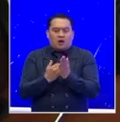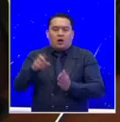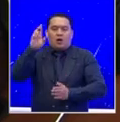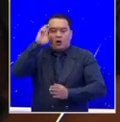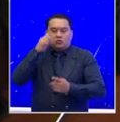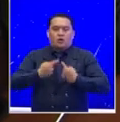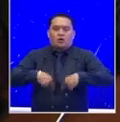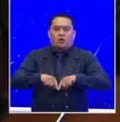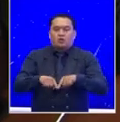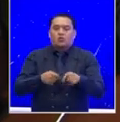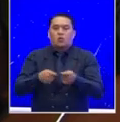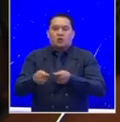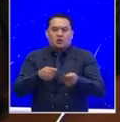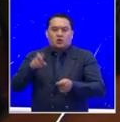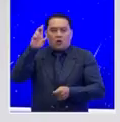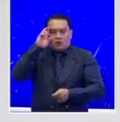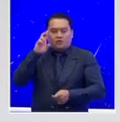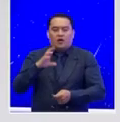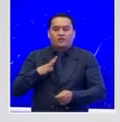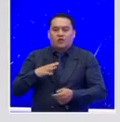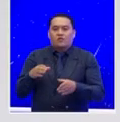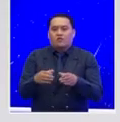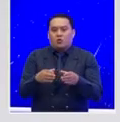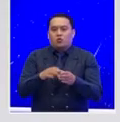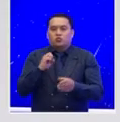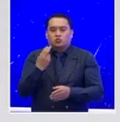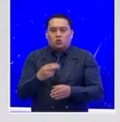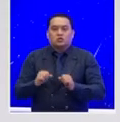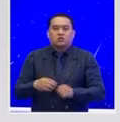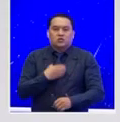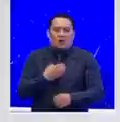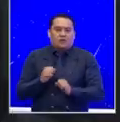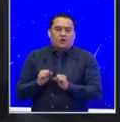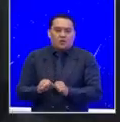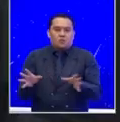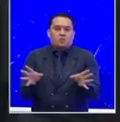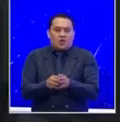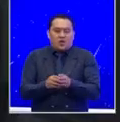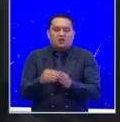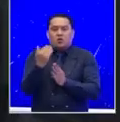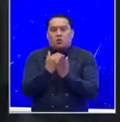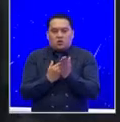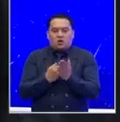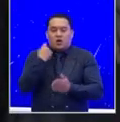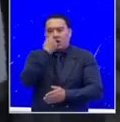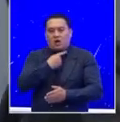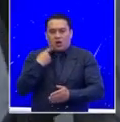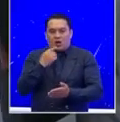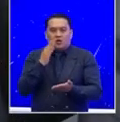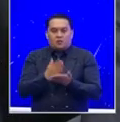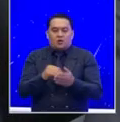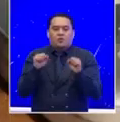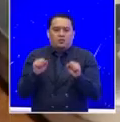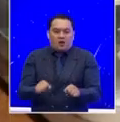государственная корпорация правительства для граждан и государственный фонд социального страхования. Вместе с тем, расширение перечня категорий лиц, имеющих право